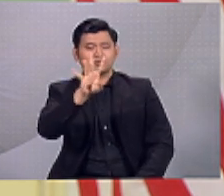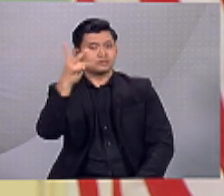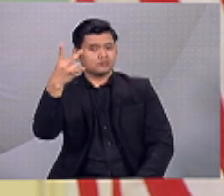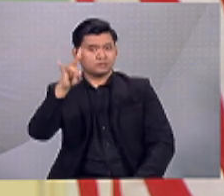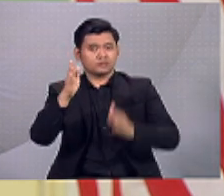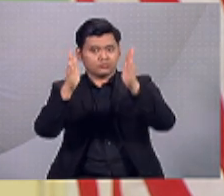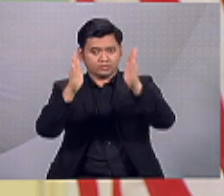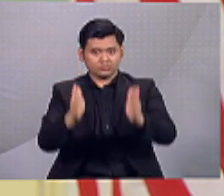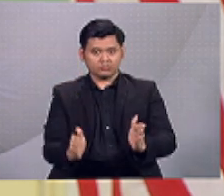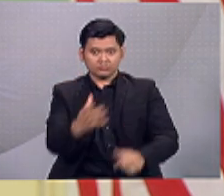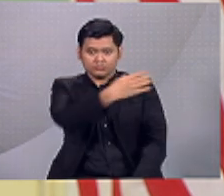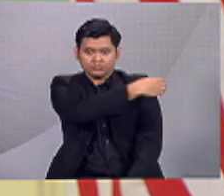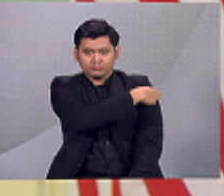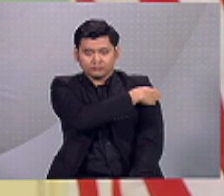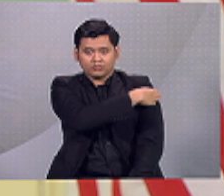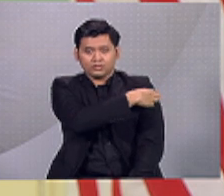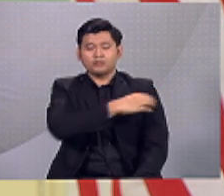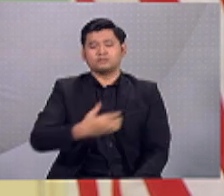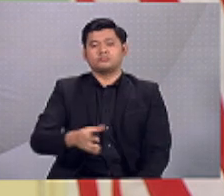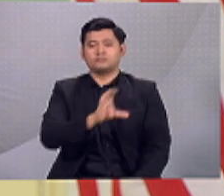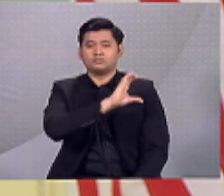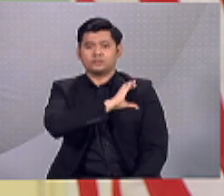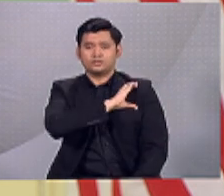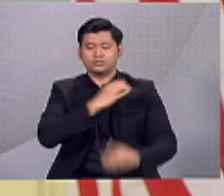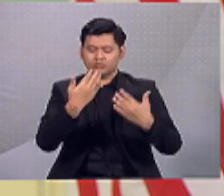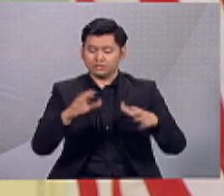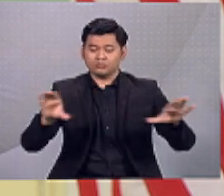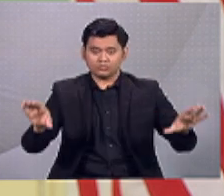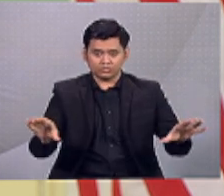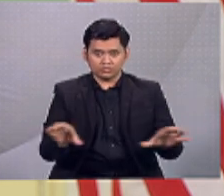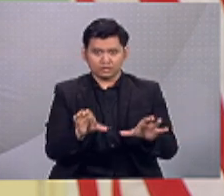17,417 anggota. PDRM juga telah mengenakan